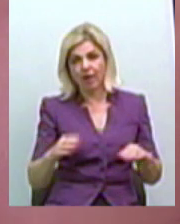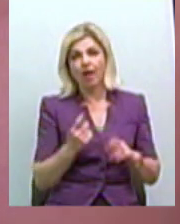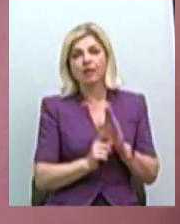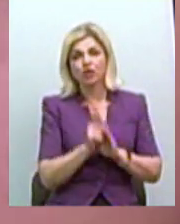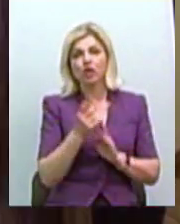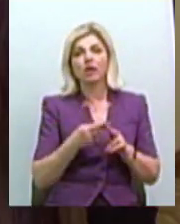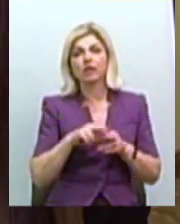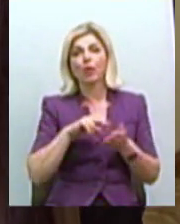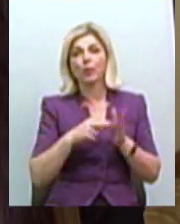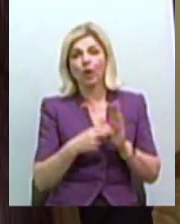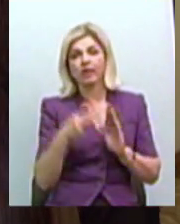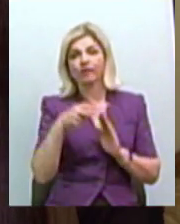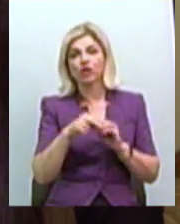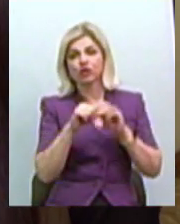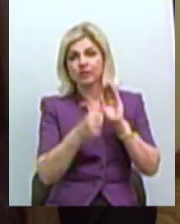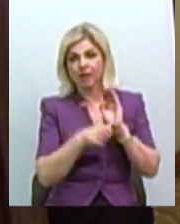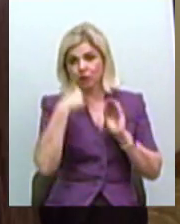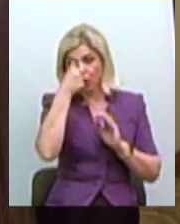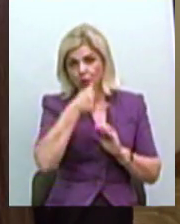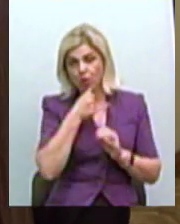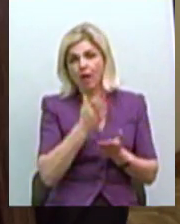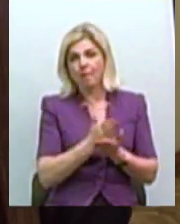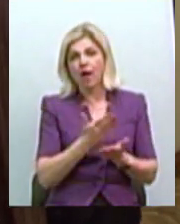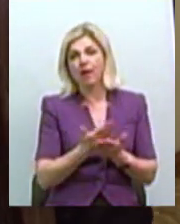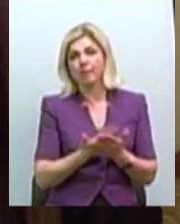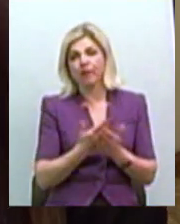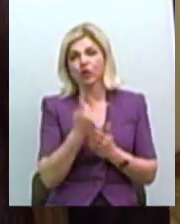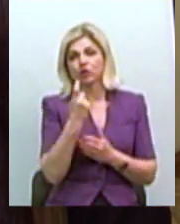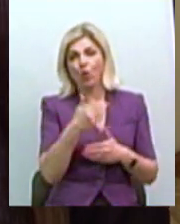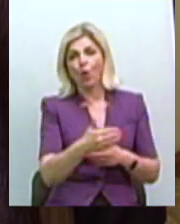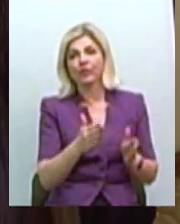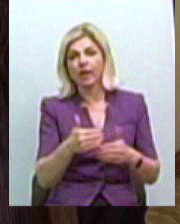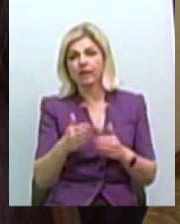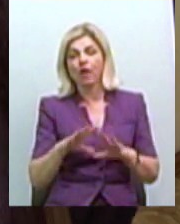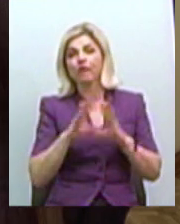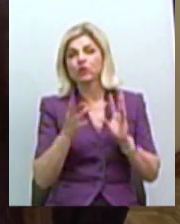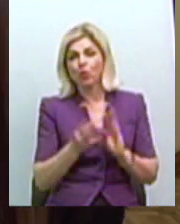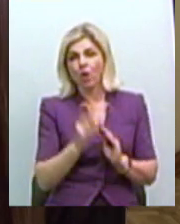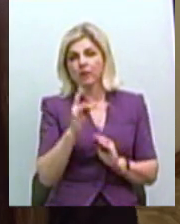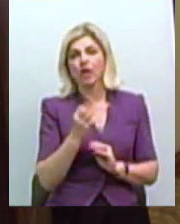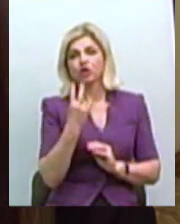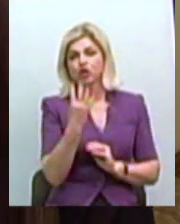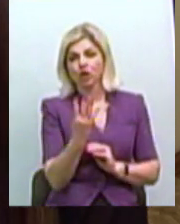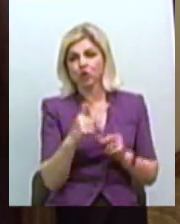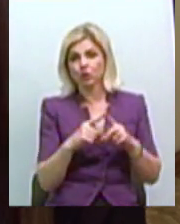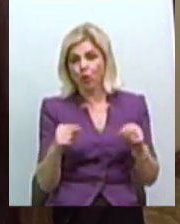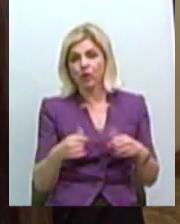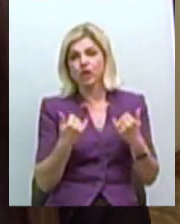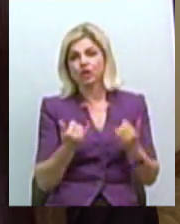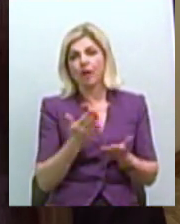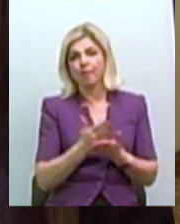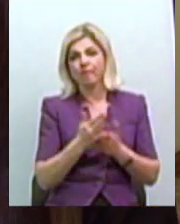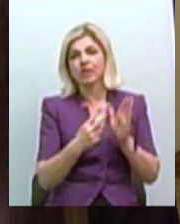проєкт у 2016 році і мали приблизно 100 контейнерів всього на 4 школи. Зараз ми вже